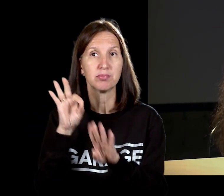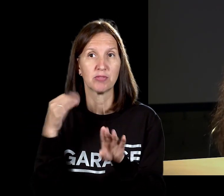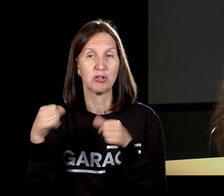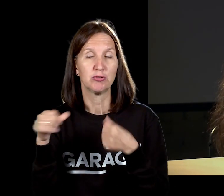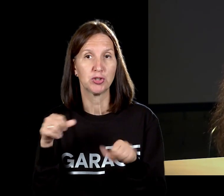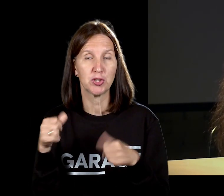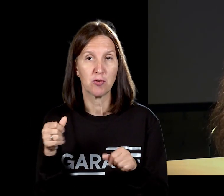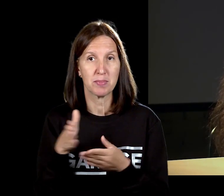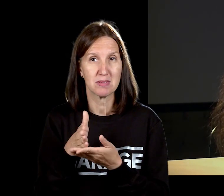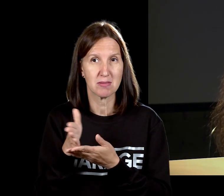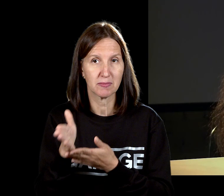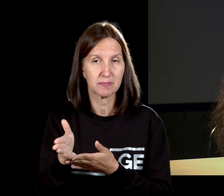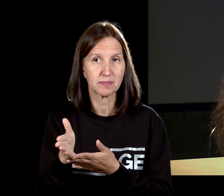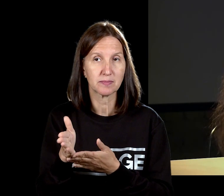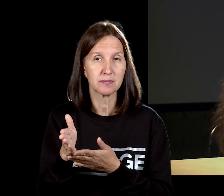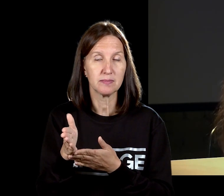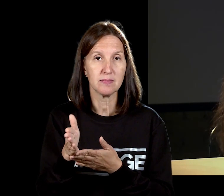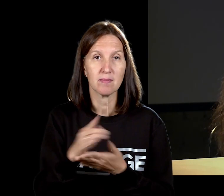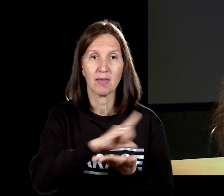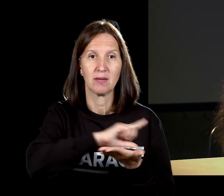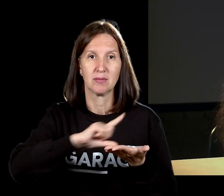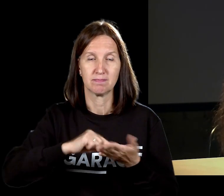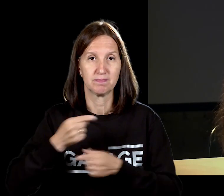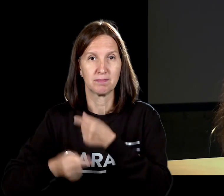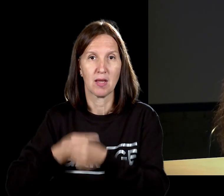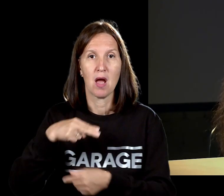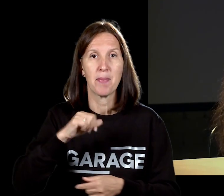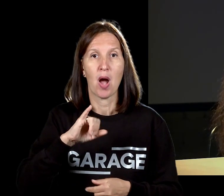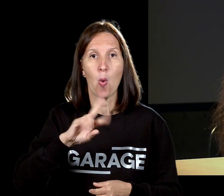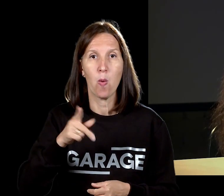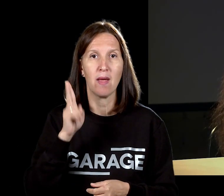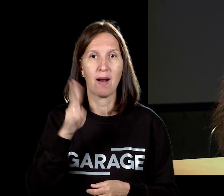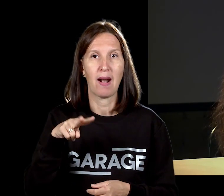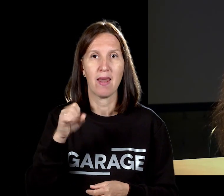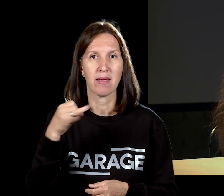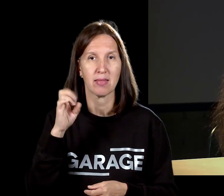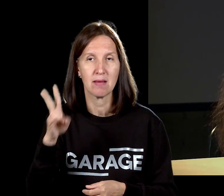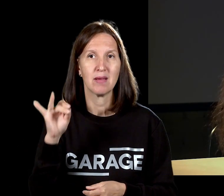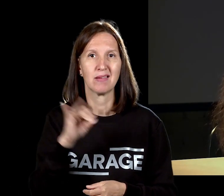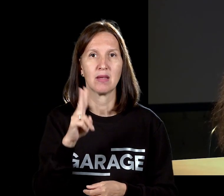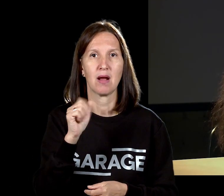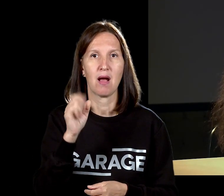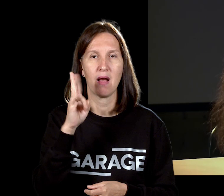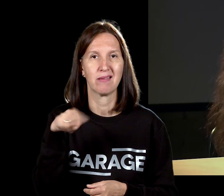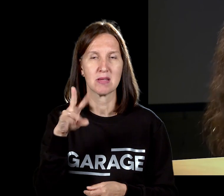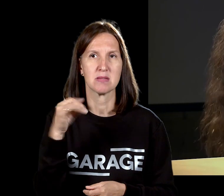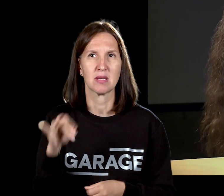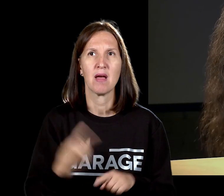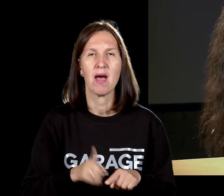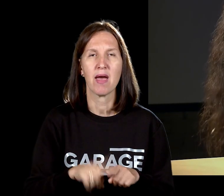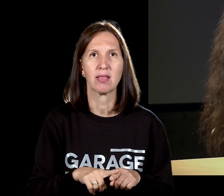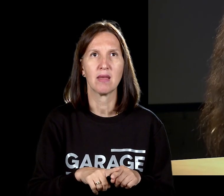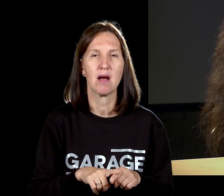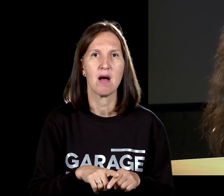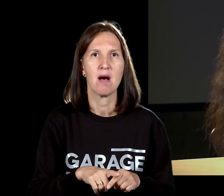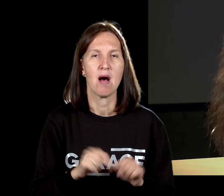живописи, идет от Пауля Клея, от Кандинского, от этой линии абстракции, которую можно назвать биоморфной